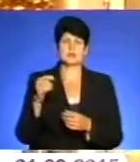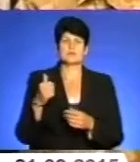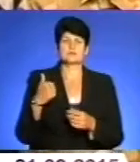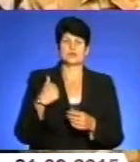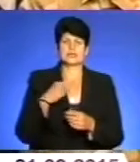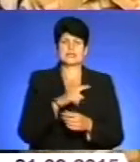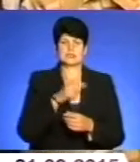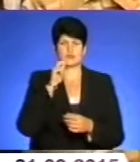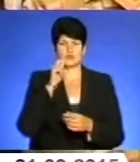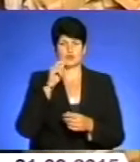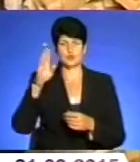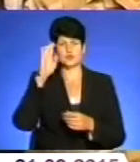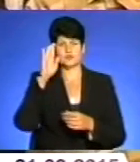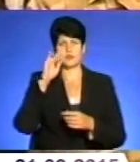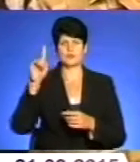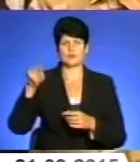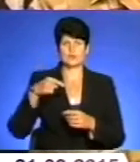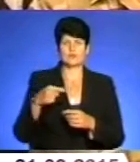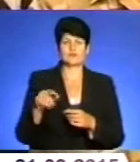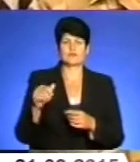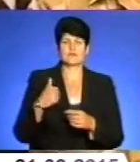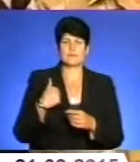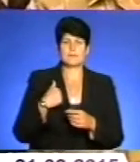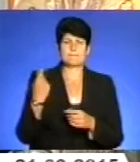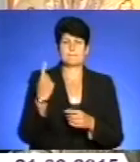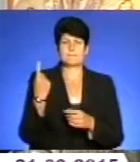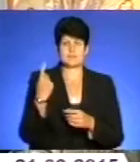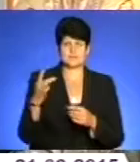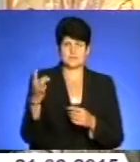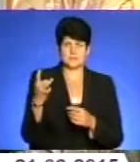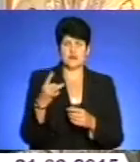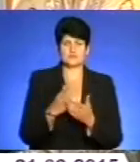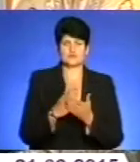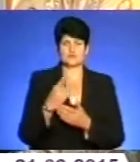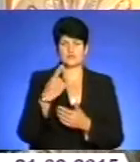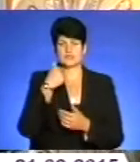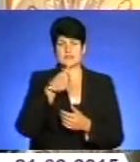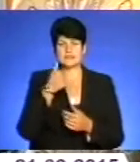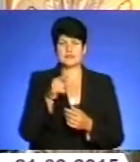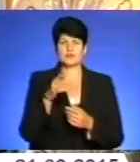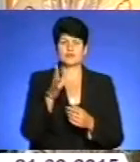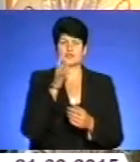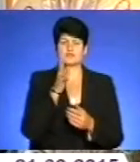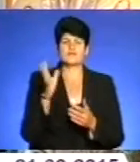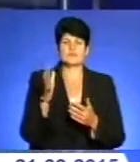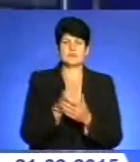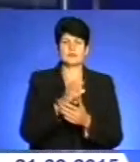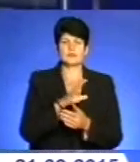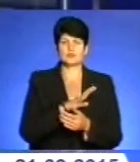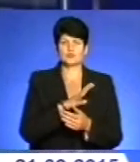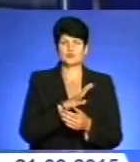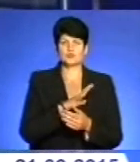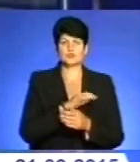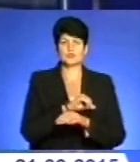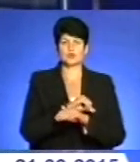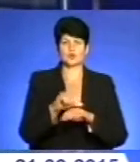Чоловіки мобілізовані під час першої хвилі. В обороні держави відслужили понад рік. За цей час встигли побувати у багатьох гарячих точках, зокрема на